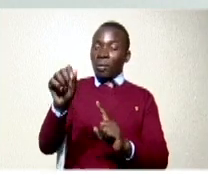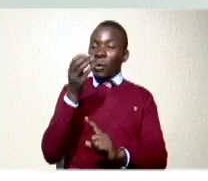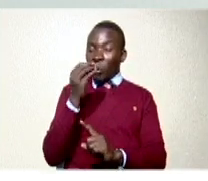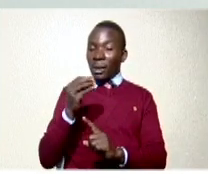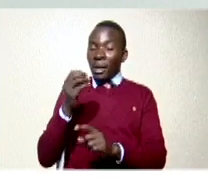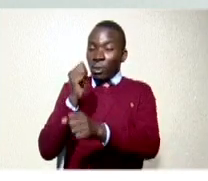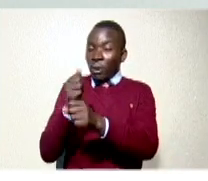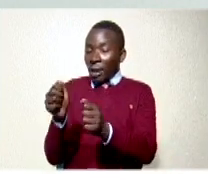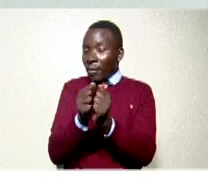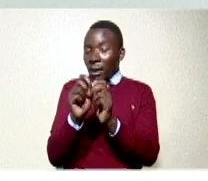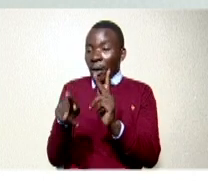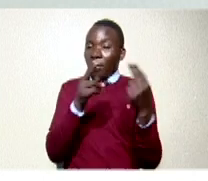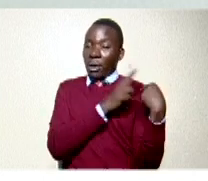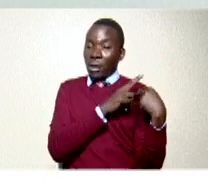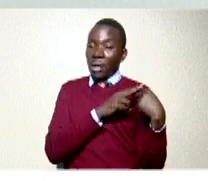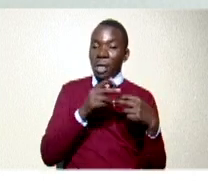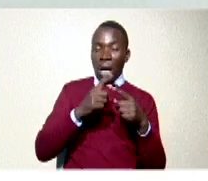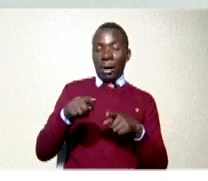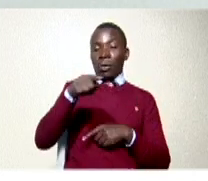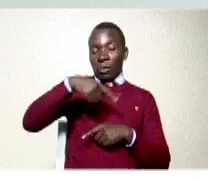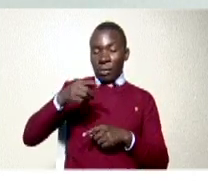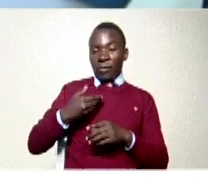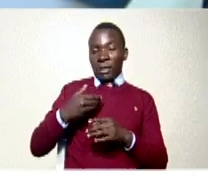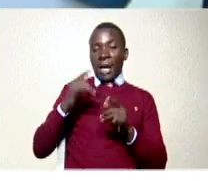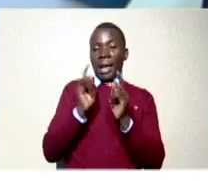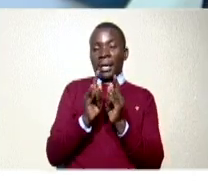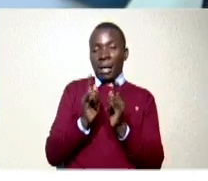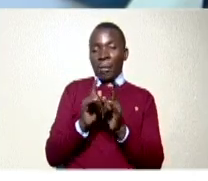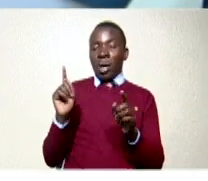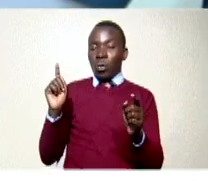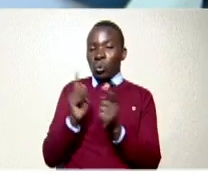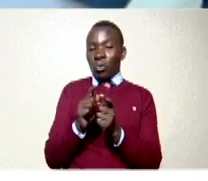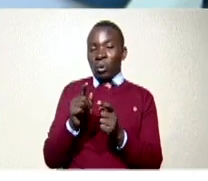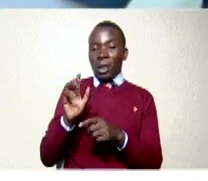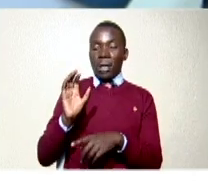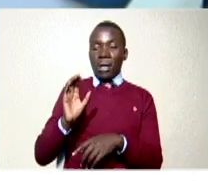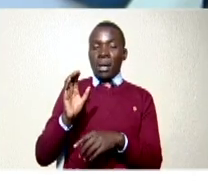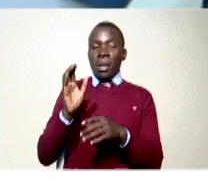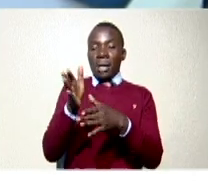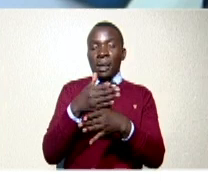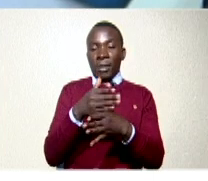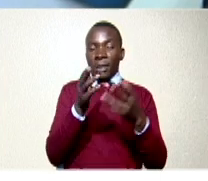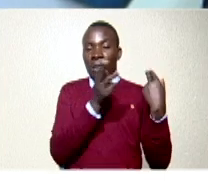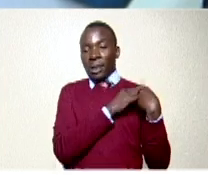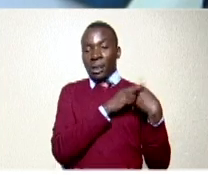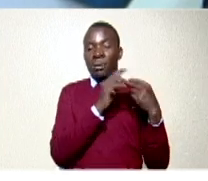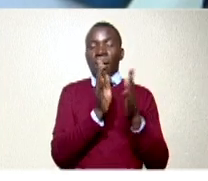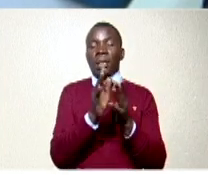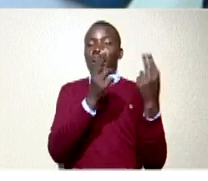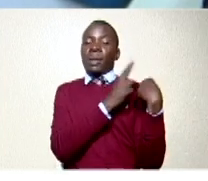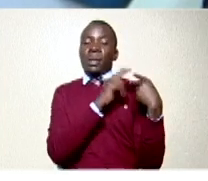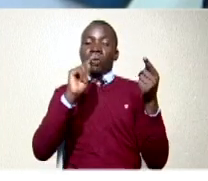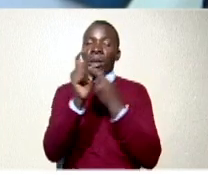ngo dufite akanama duhuraho na Minisiteri ibishinzwe n'abashinzwe ibyo guhindagurika kw'ikirere n'iki,